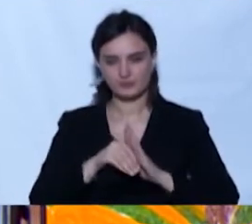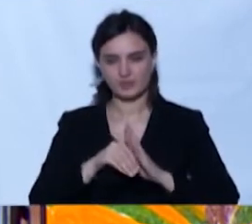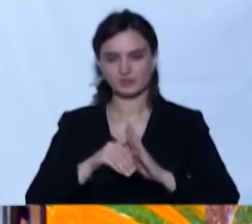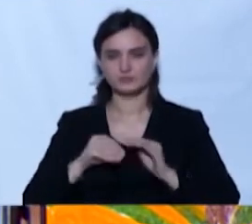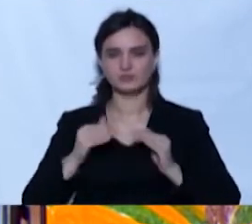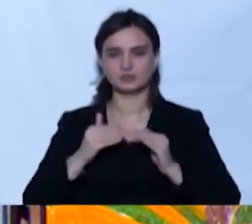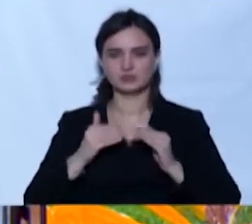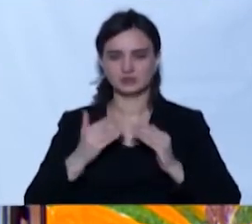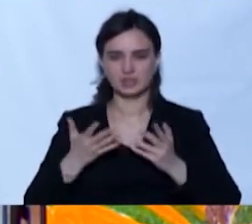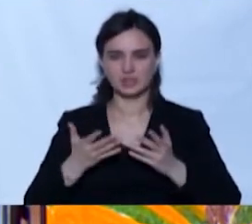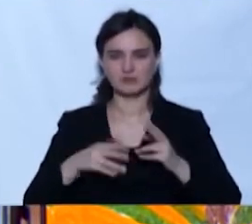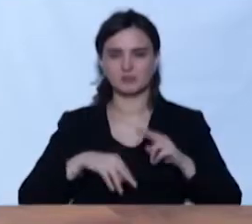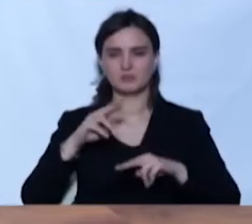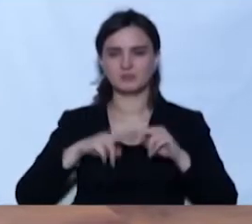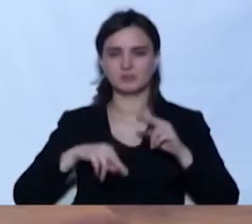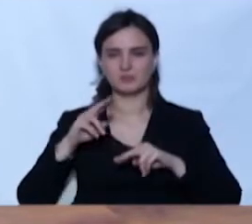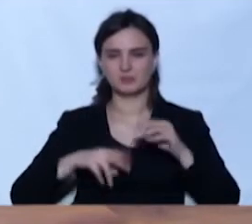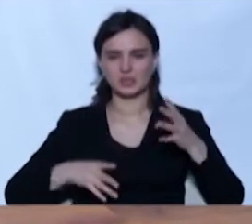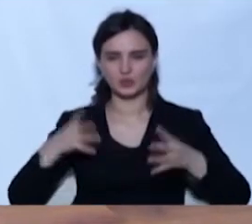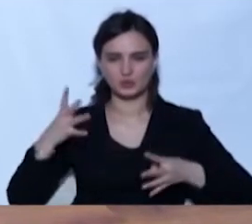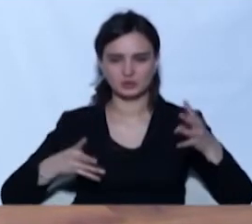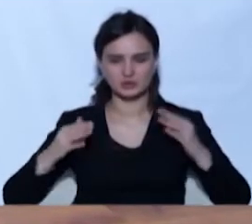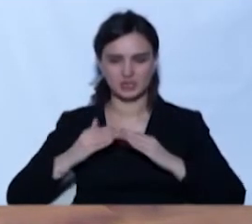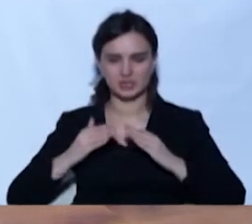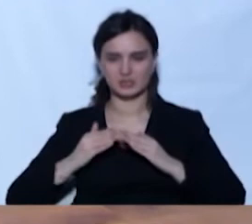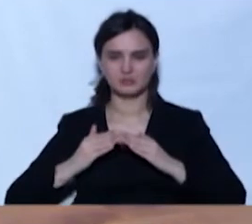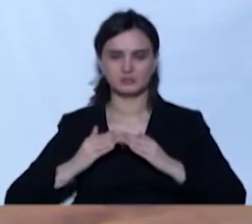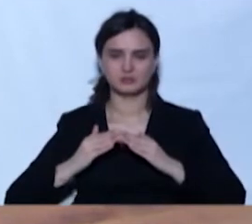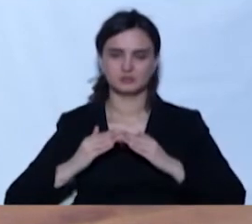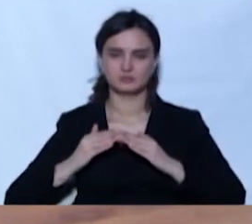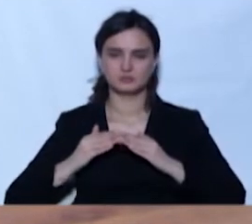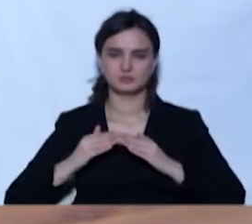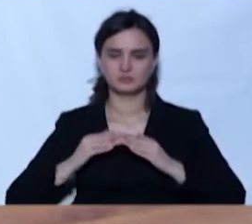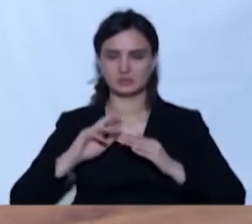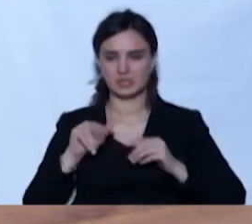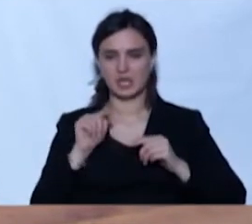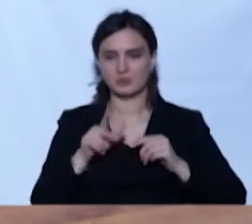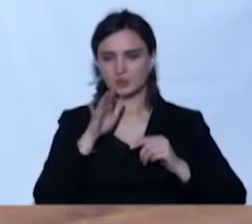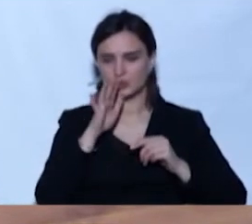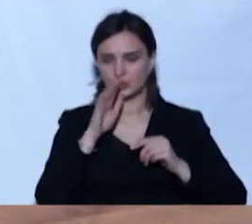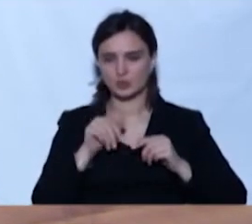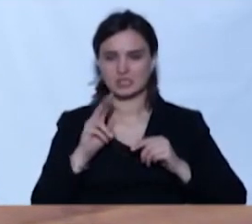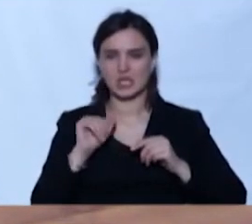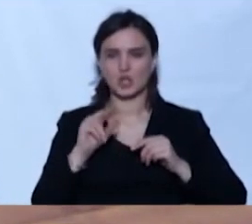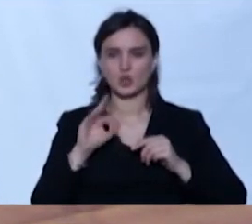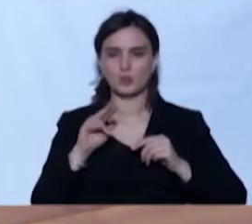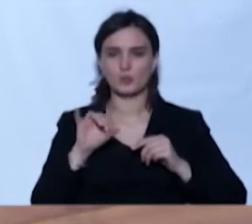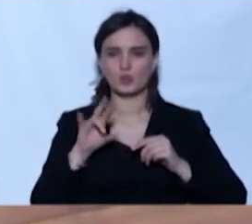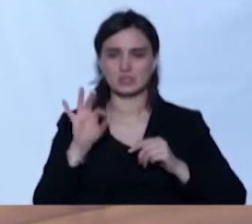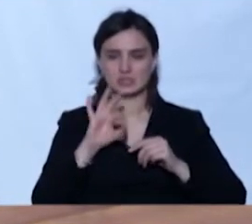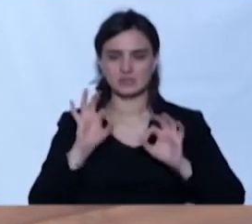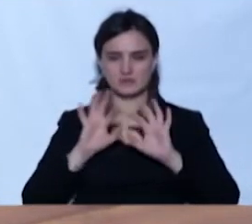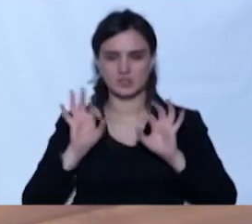ბეტონის ჯუნგლები და ამ დროს აი აკროპოლისზე ვსაუბრობთ, რომელიც თავისი